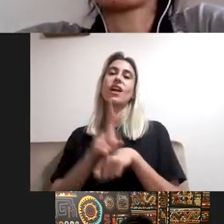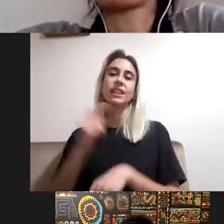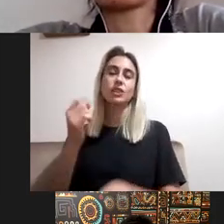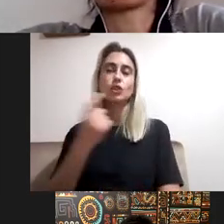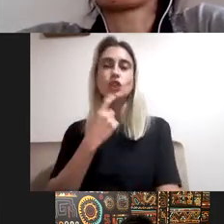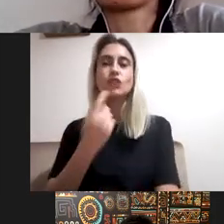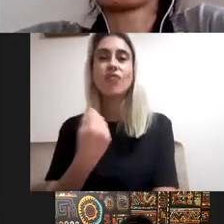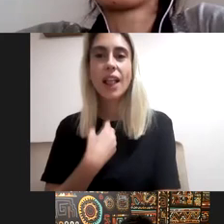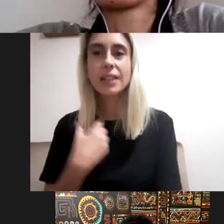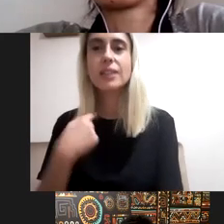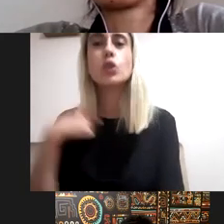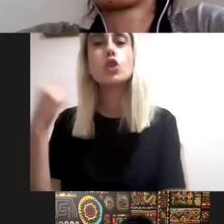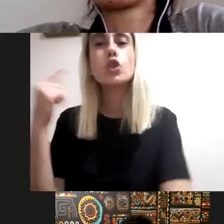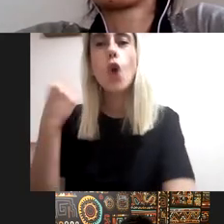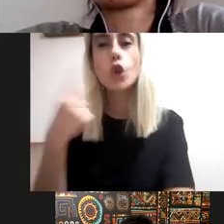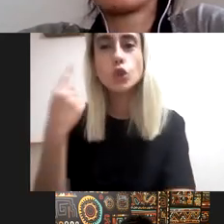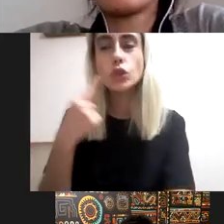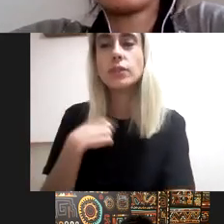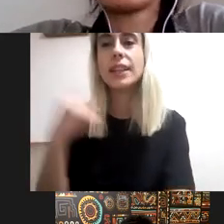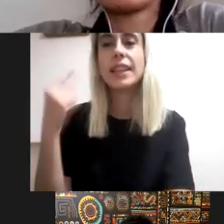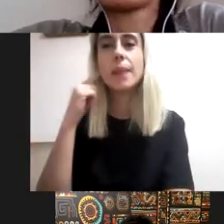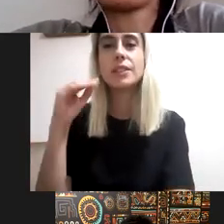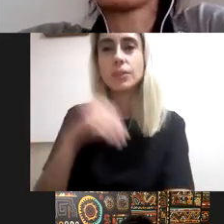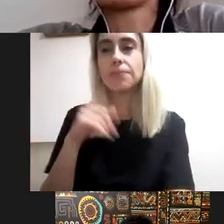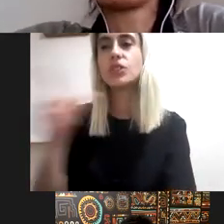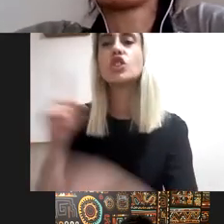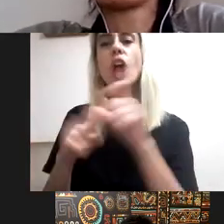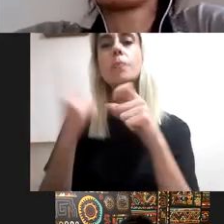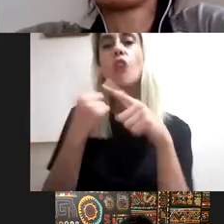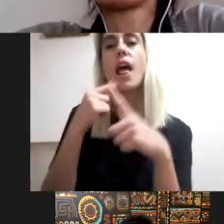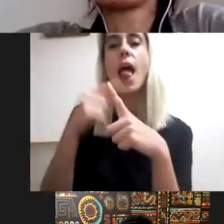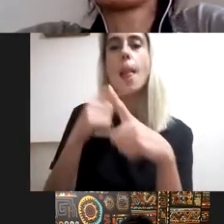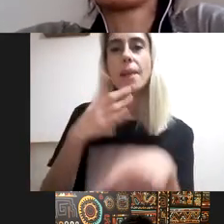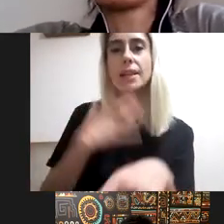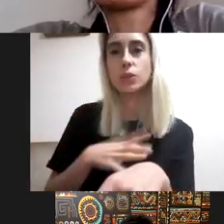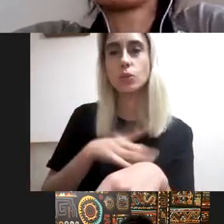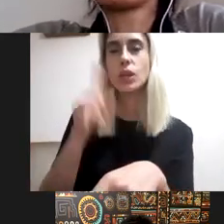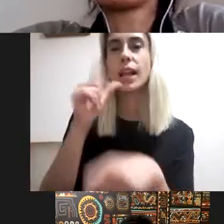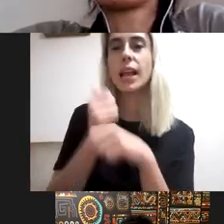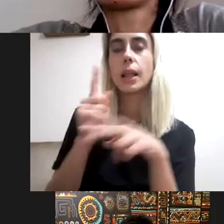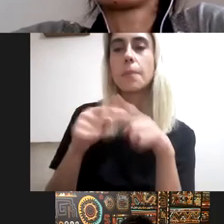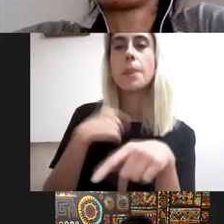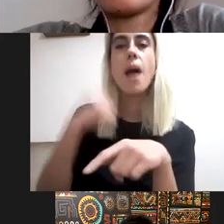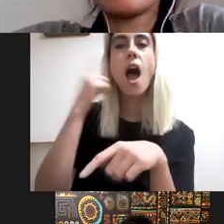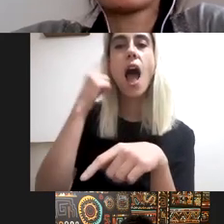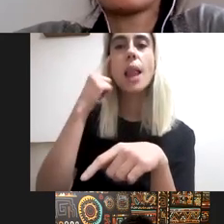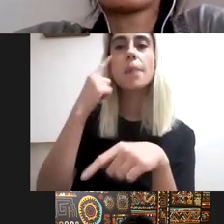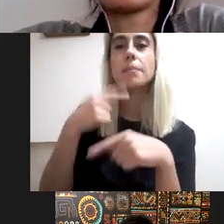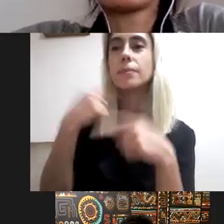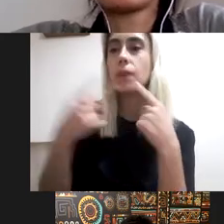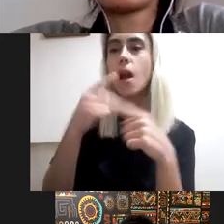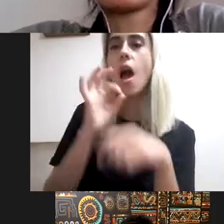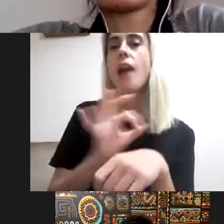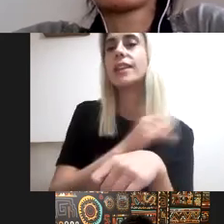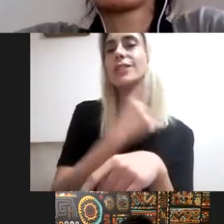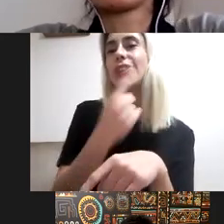verdiğiniz ve görüşlerimi dinlediğiniz için. Çağrı'ya bir ekleme yapabilir miyim hocam izninizle? Tabii. Çağrı benim aklımdan geçenleri okudu belki de.